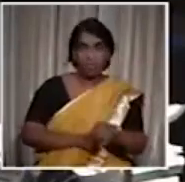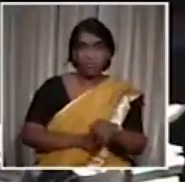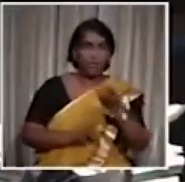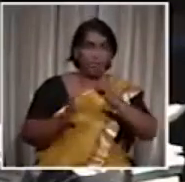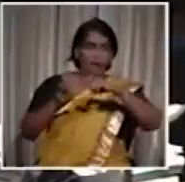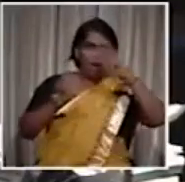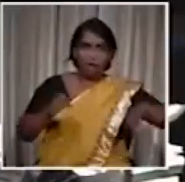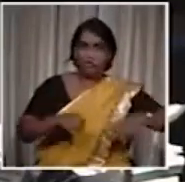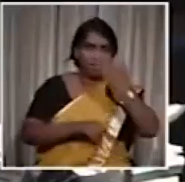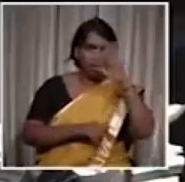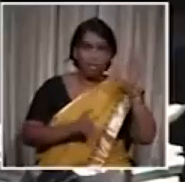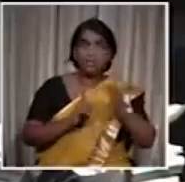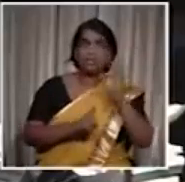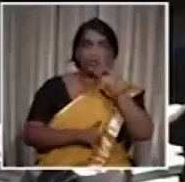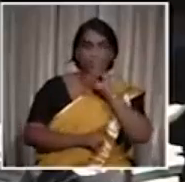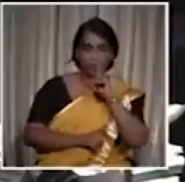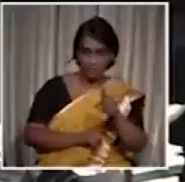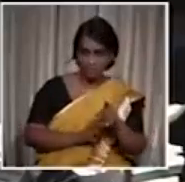අස්වෙන්න කියලා.